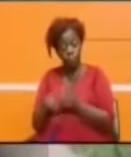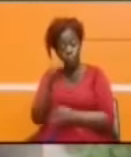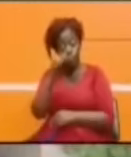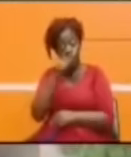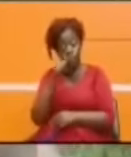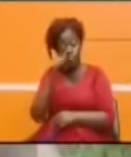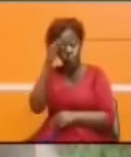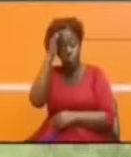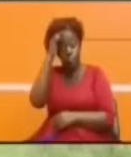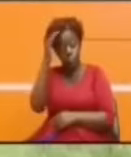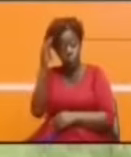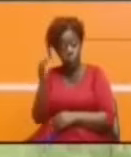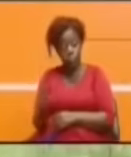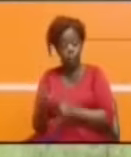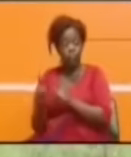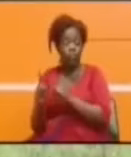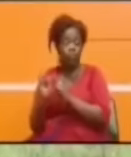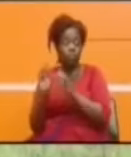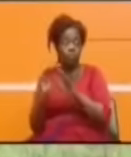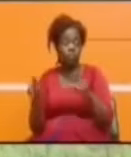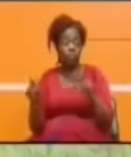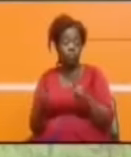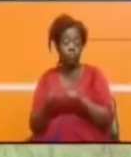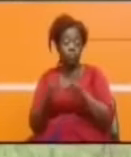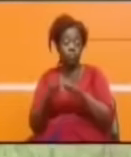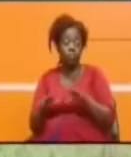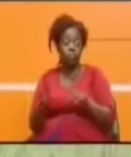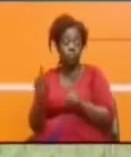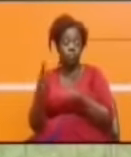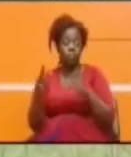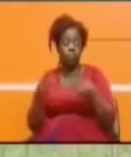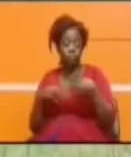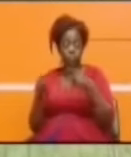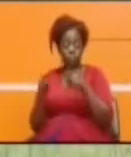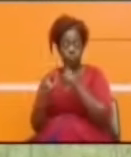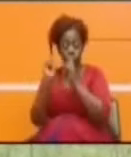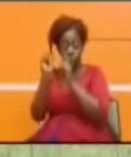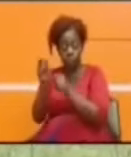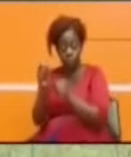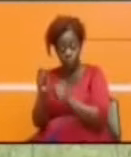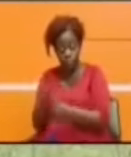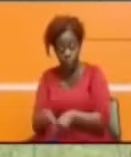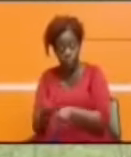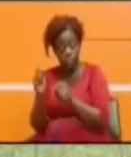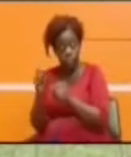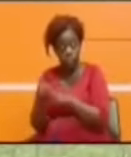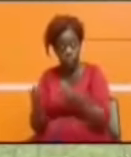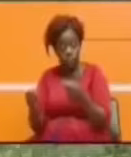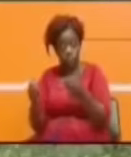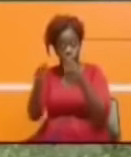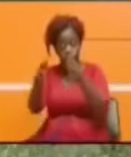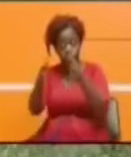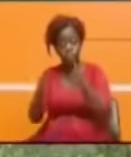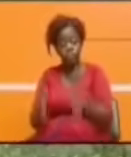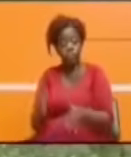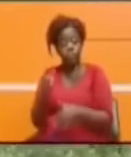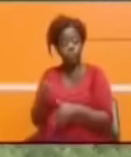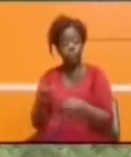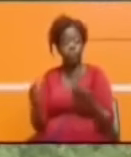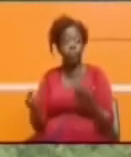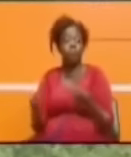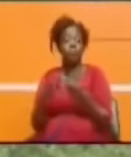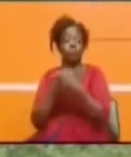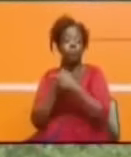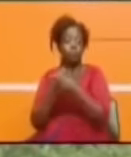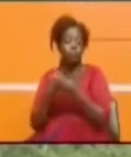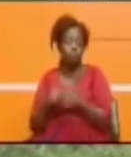kyobananyini okumukumira ettako okuli ebibanja byabantu nga tabakiriza yadde okulima amalalo ga benganda zaabwe